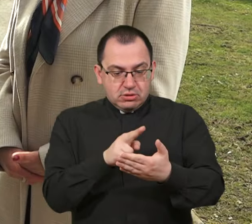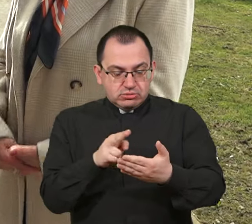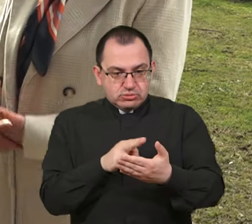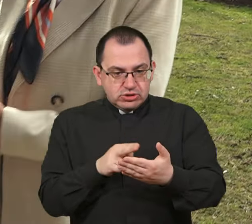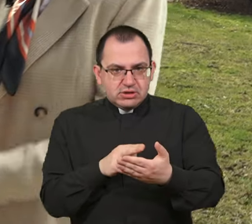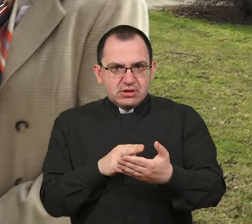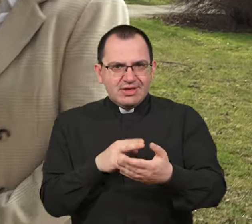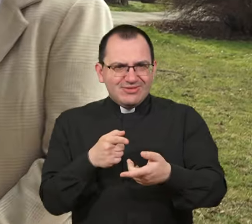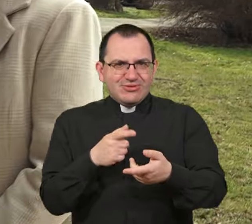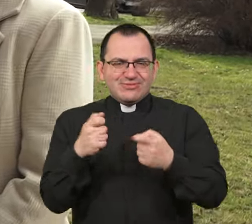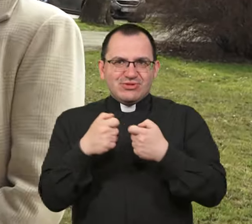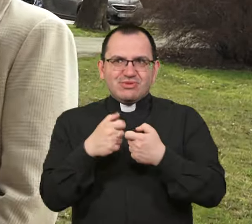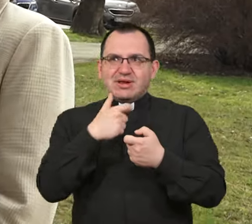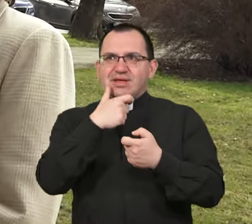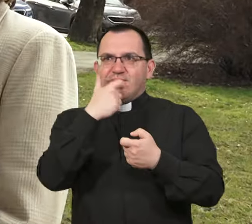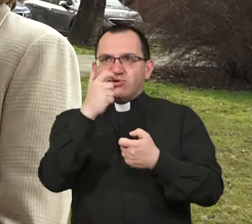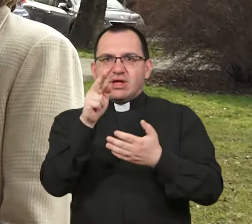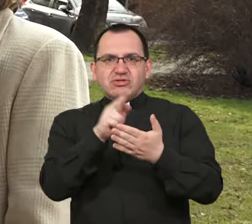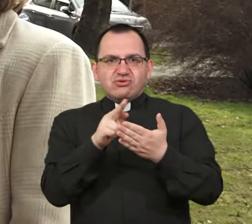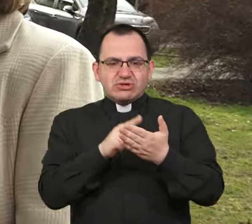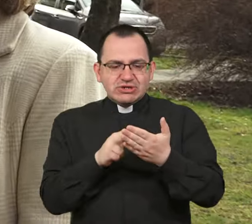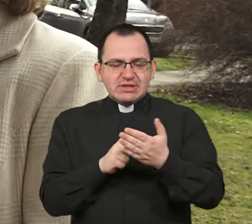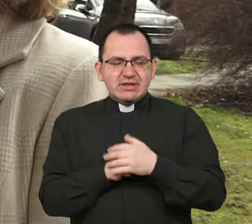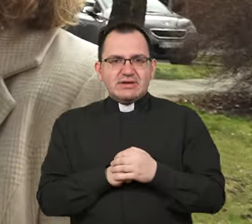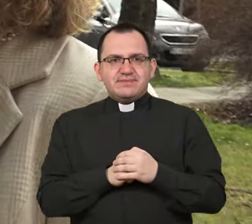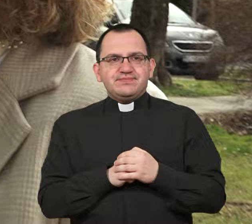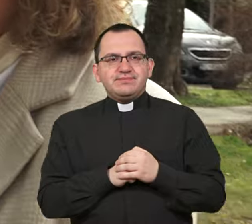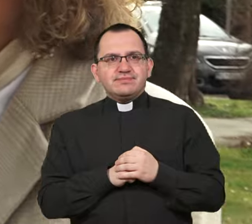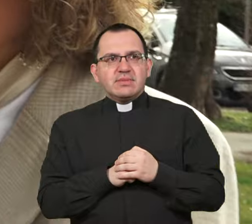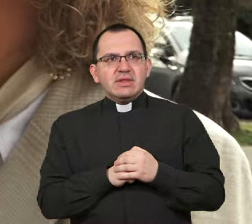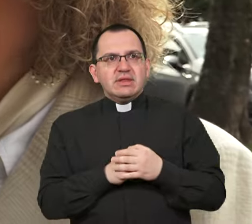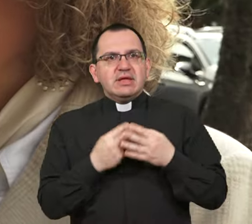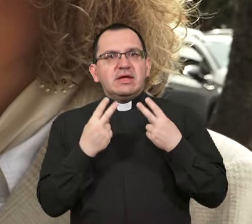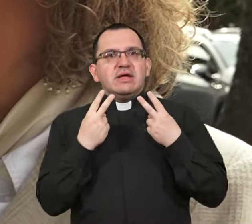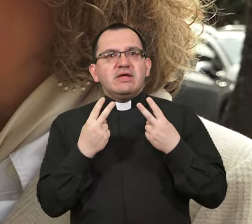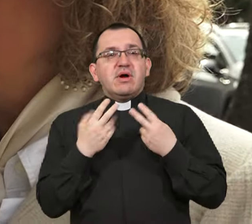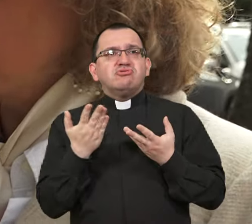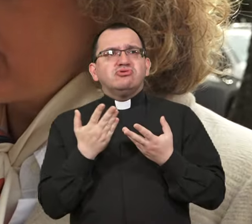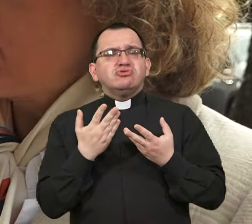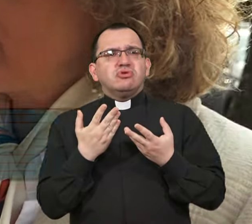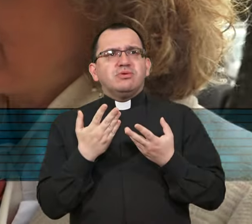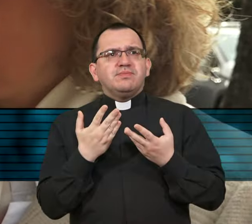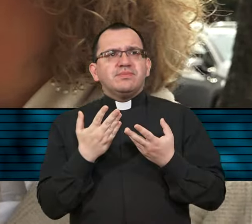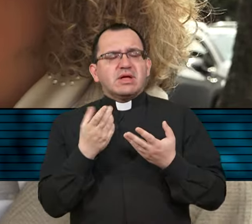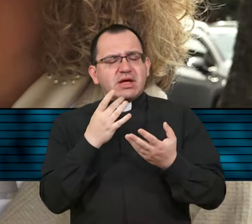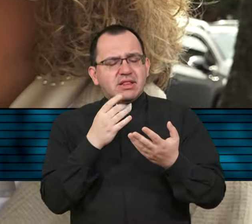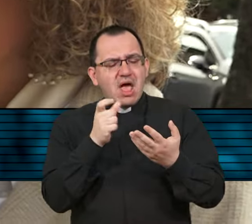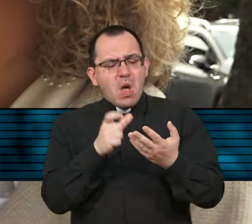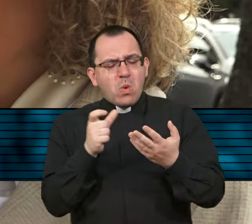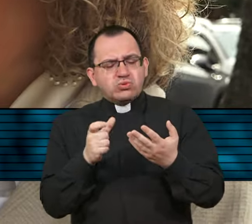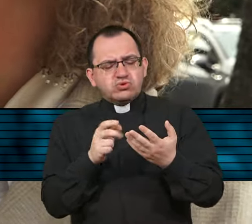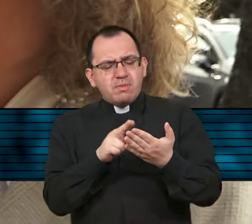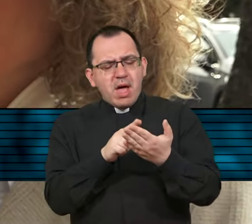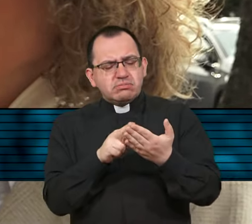zapravo božansko čitanje na neki način. I važno je ono što je bitno da čovjek kad čita taj dio